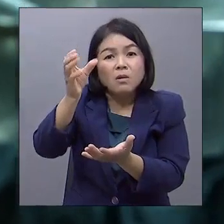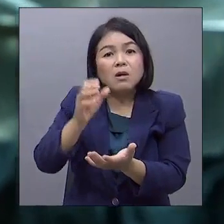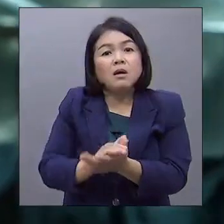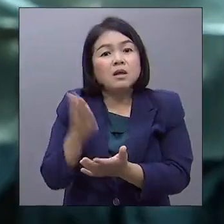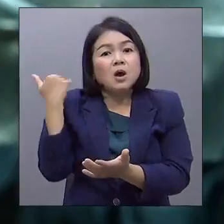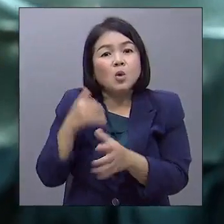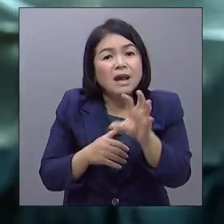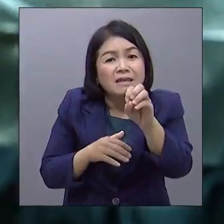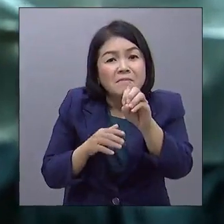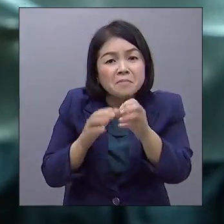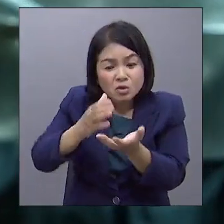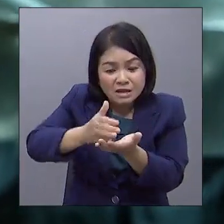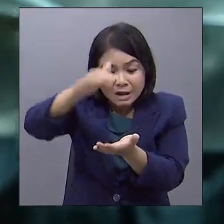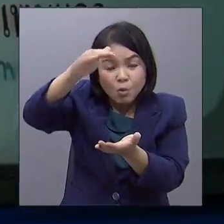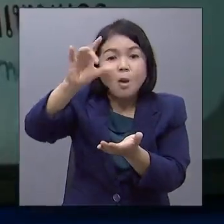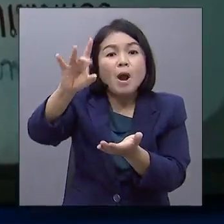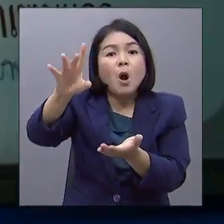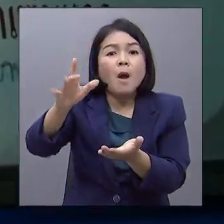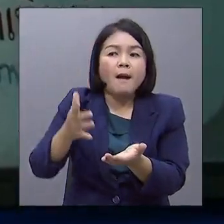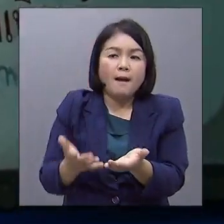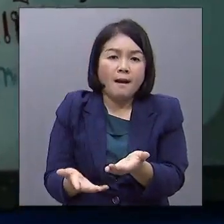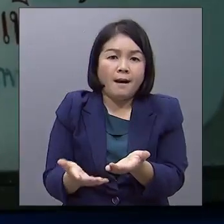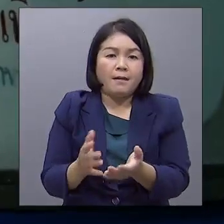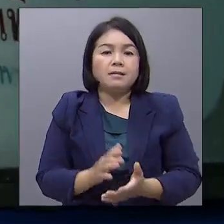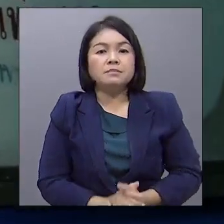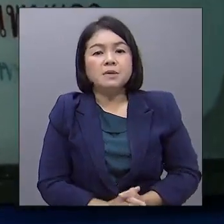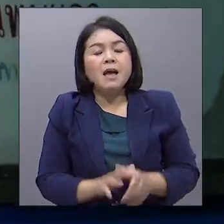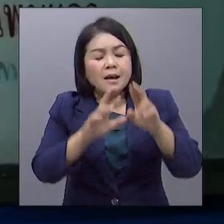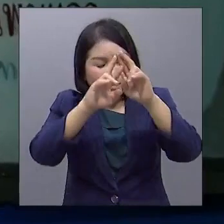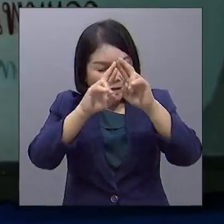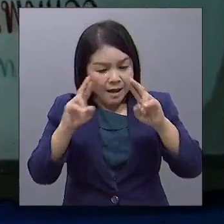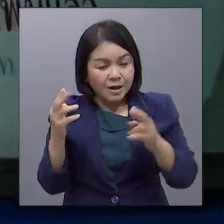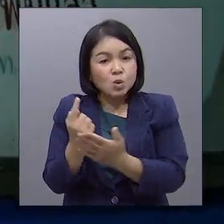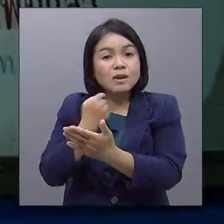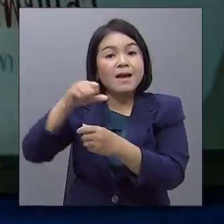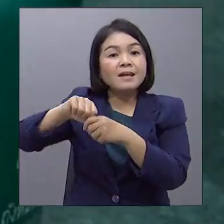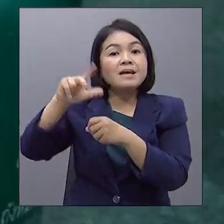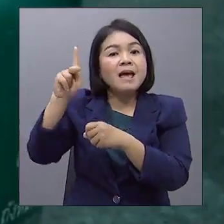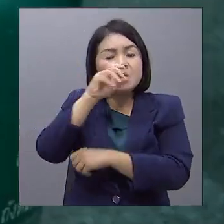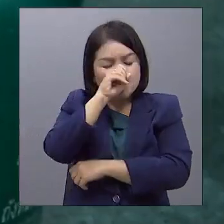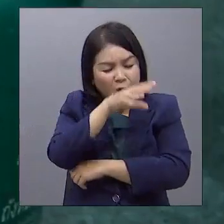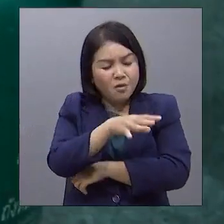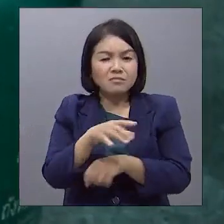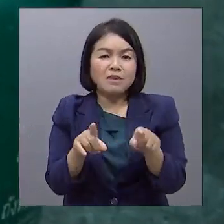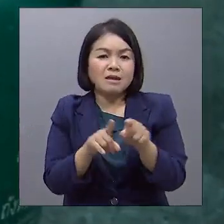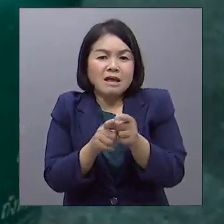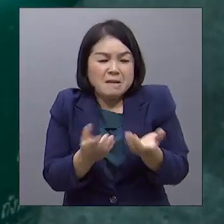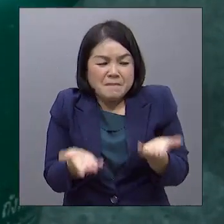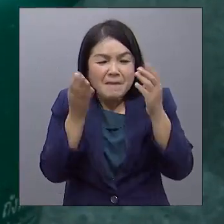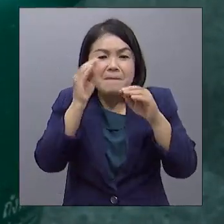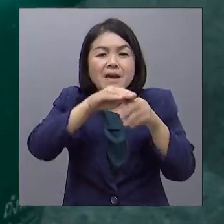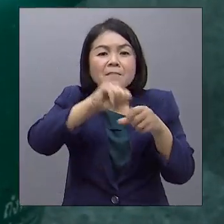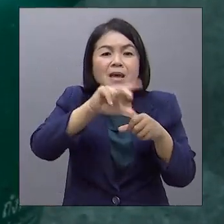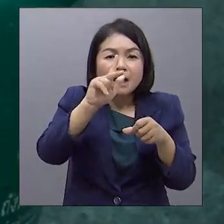ละ50กว่าบาทนะ ส่วนร้านตัวแทนจำหน่ายแก๊สหุงต้มก็บอกนะคะว่าปรับขึ้นราคา